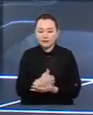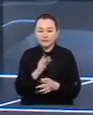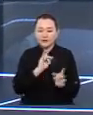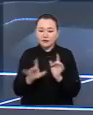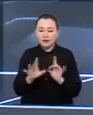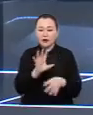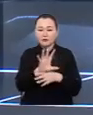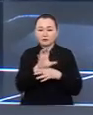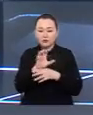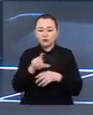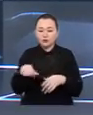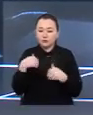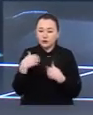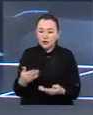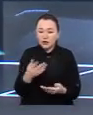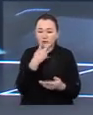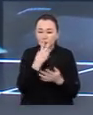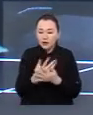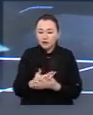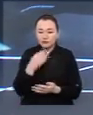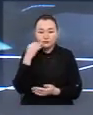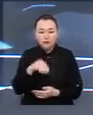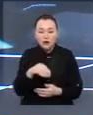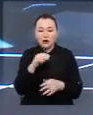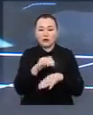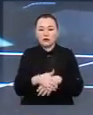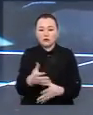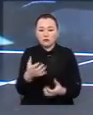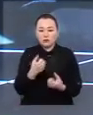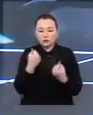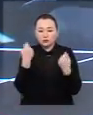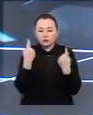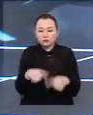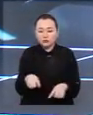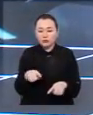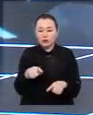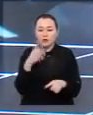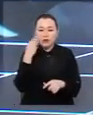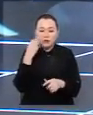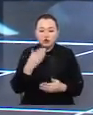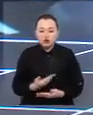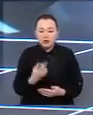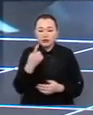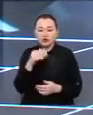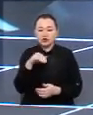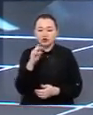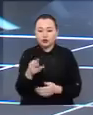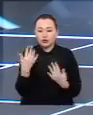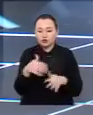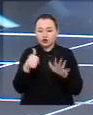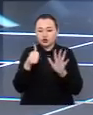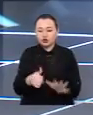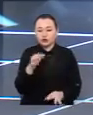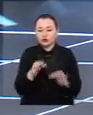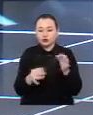рекламных буклетах людям предлагают одно, а по факту получают совершенно другое. В Алматы жильцы одного из ЖК уже полгода судятся